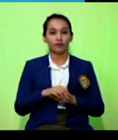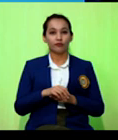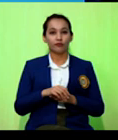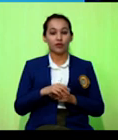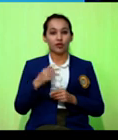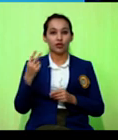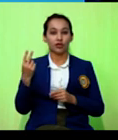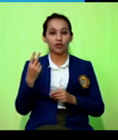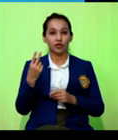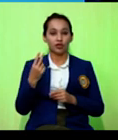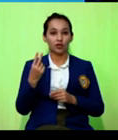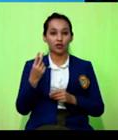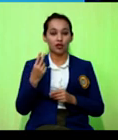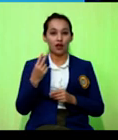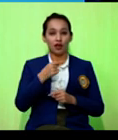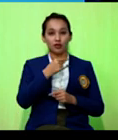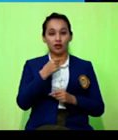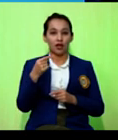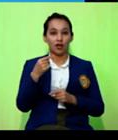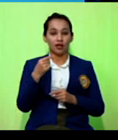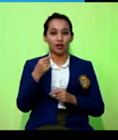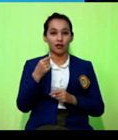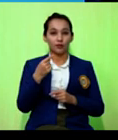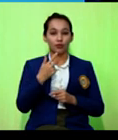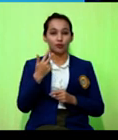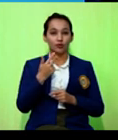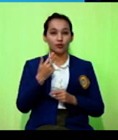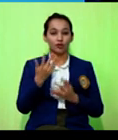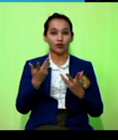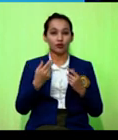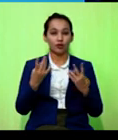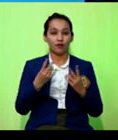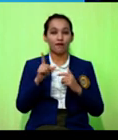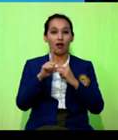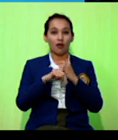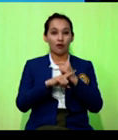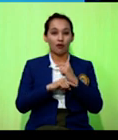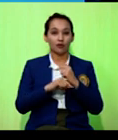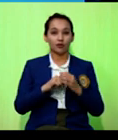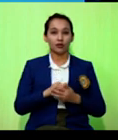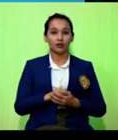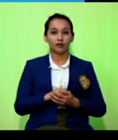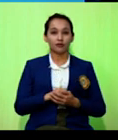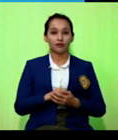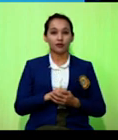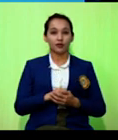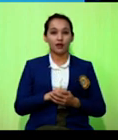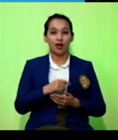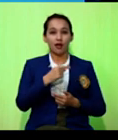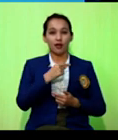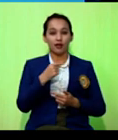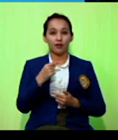bilan ko'paytmaning ayirmasi topiladi 3-chi usul. Oxirgi 4-chi usulda ayirma